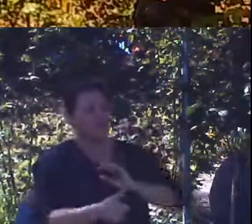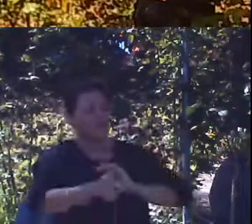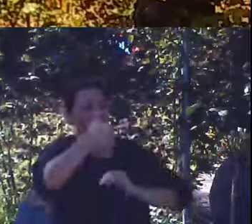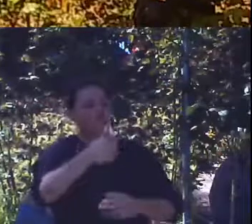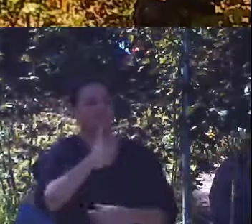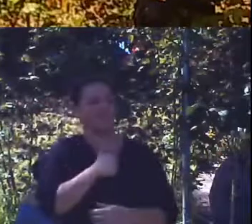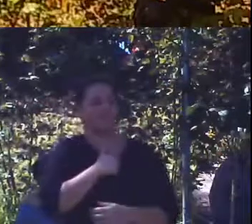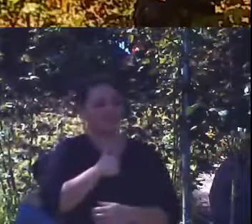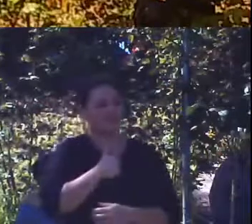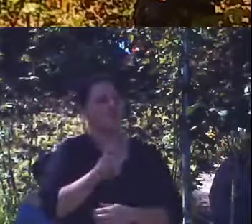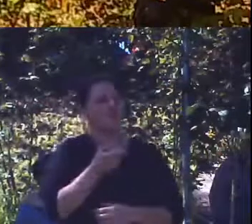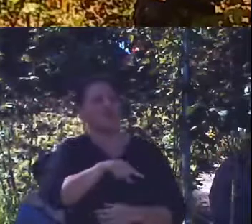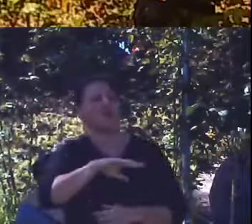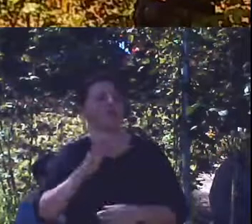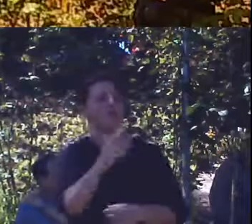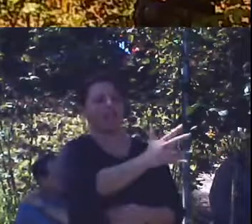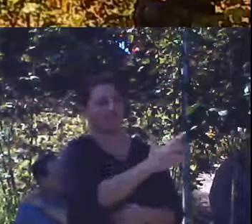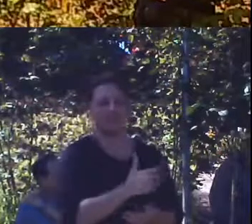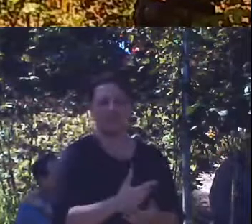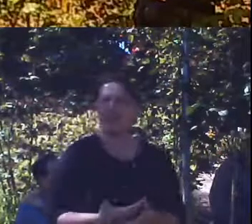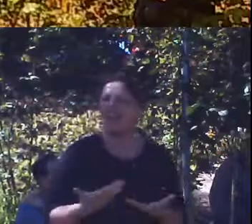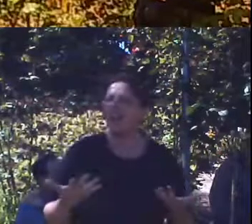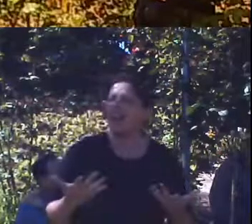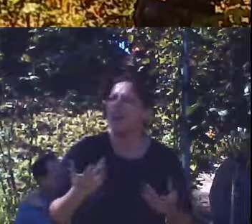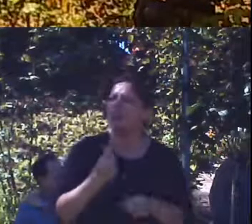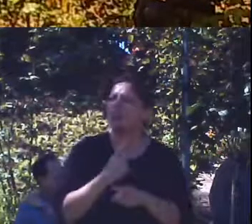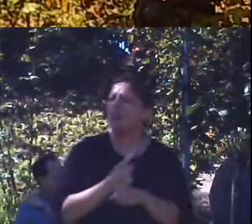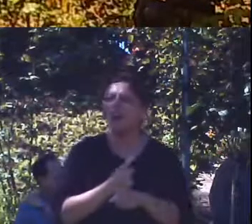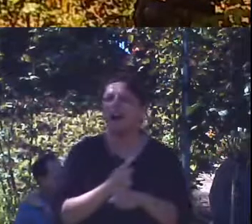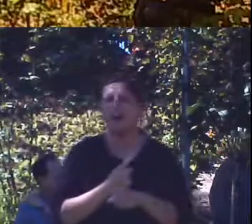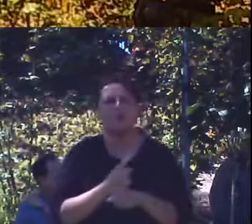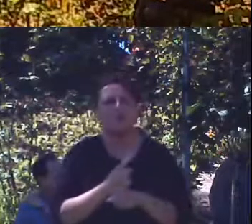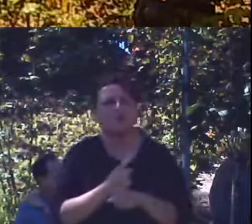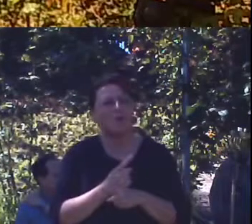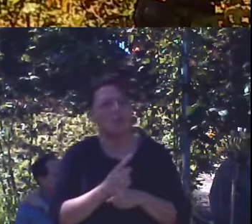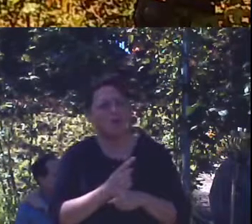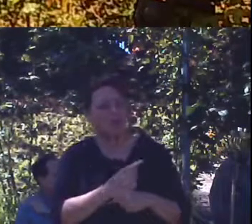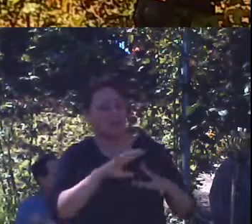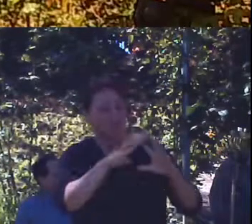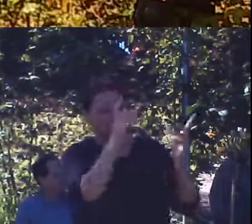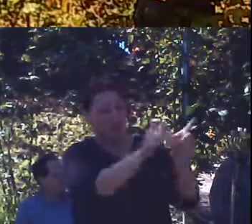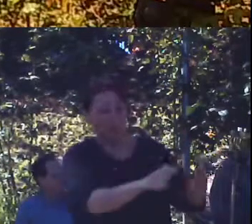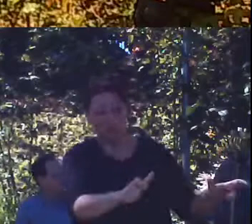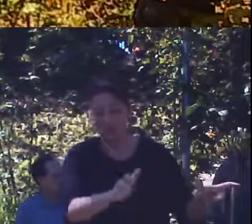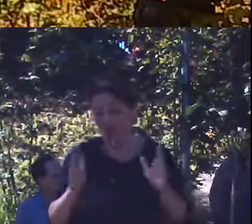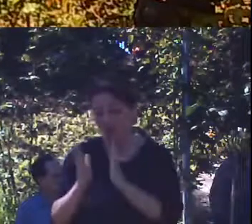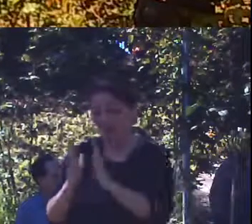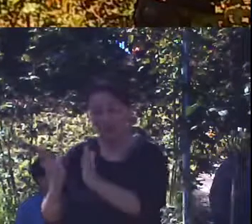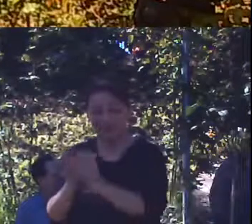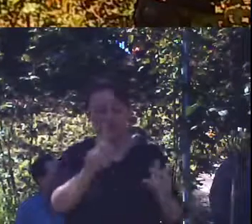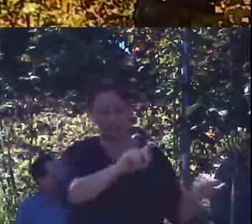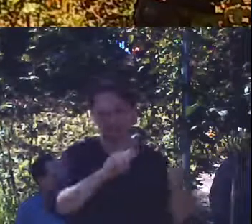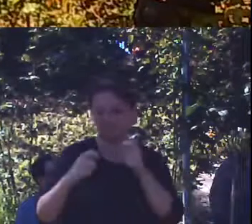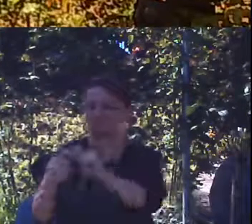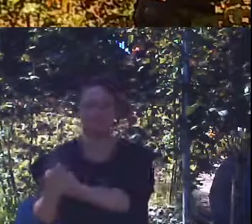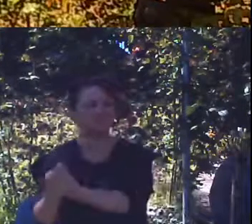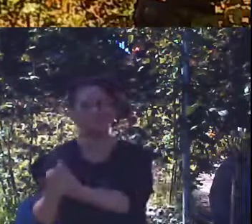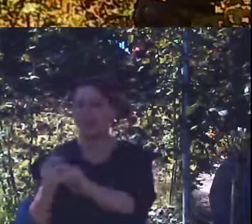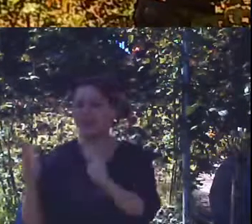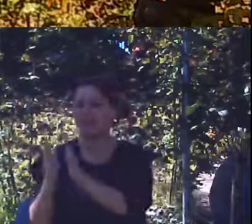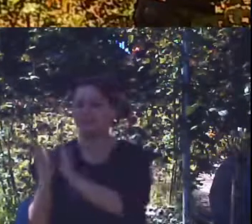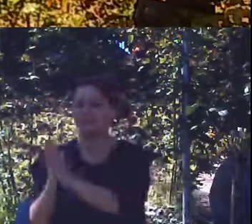dovremo convertirci cioè non il mondo alla chiesa ma la chiesa al